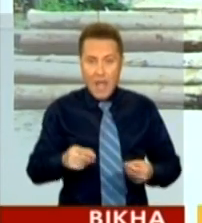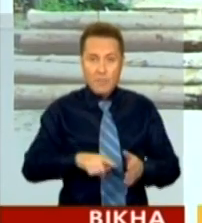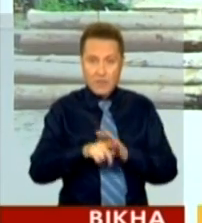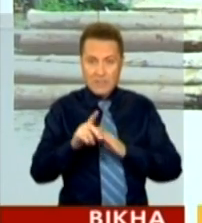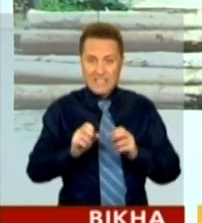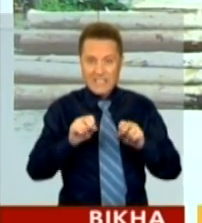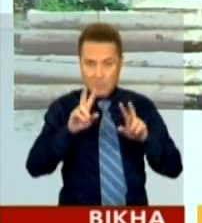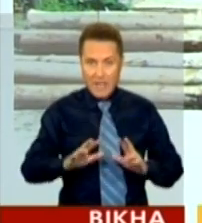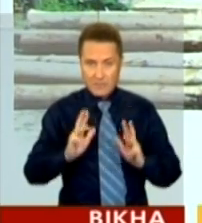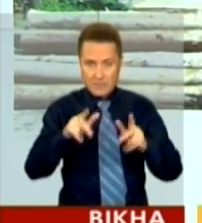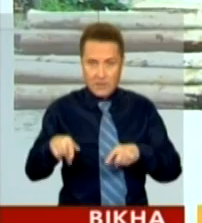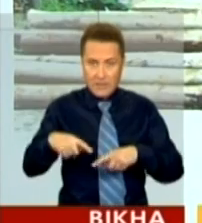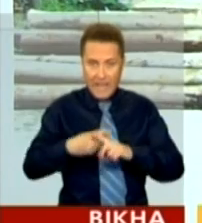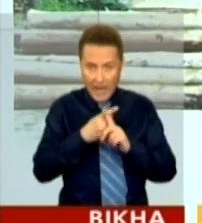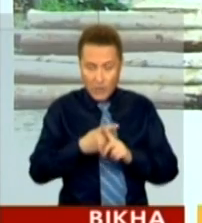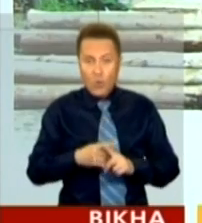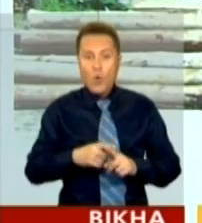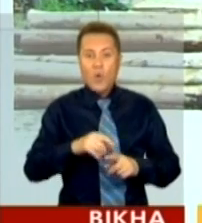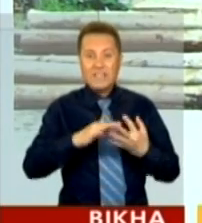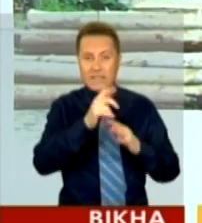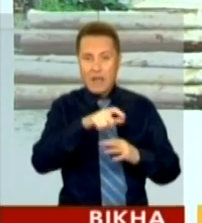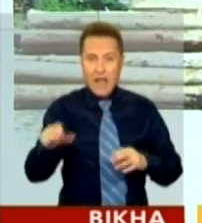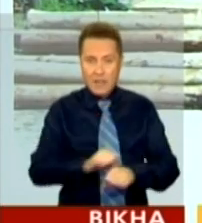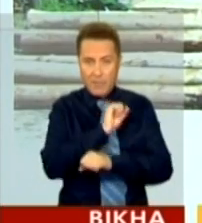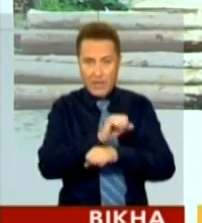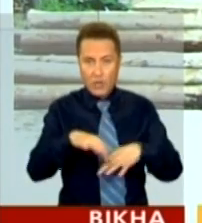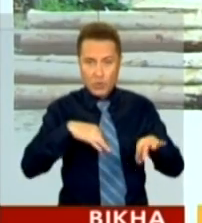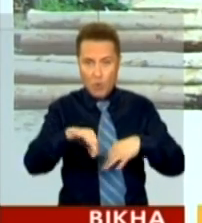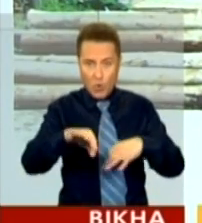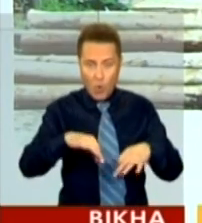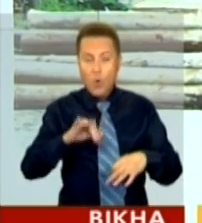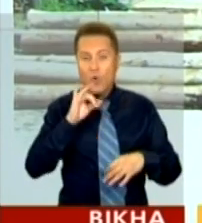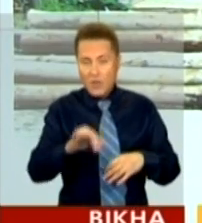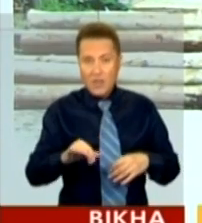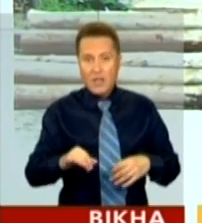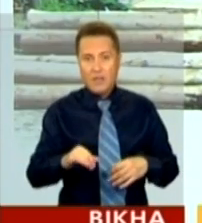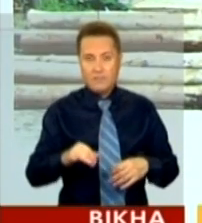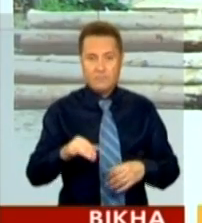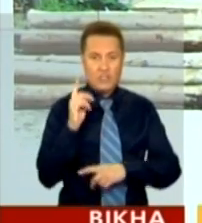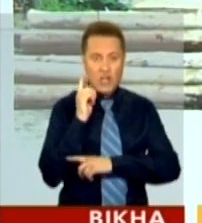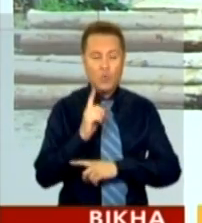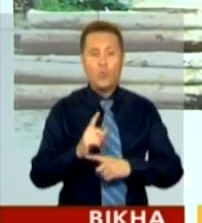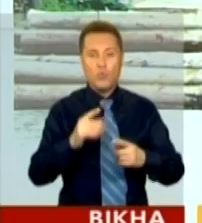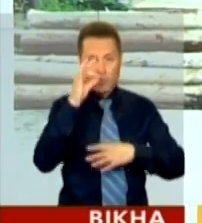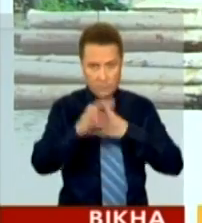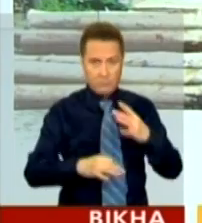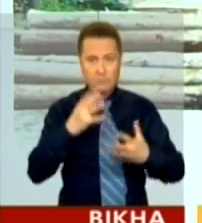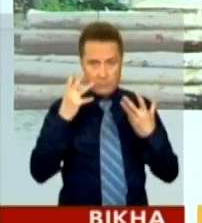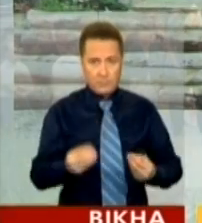спецтехніку. Селяни перекрили дорогу і вимагають припинити всякі геологічні роботи. Чатують там і вдень, і